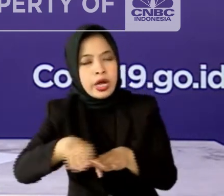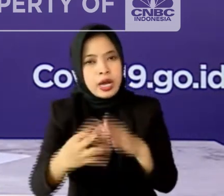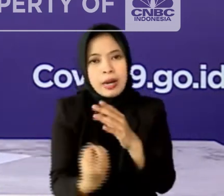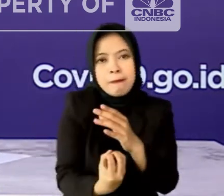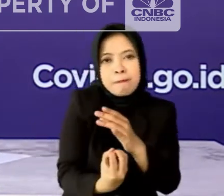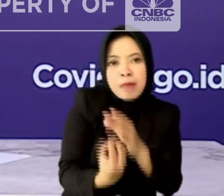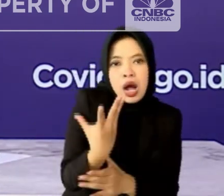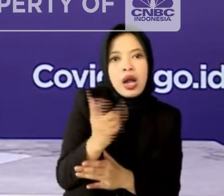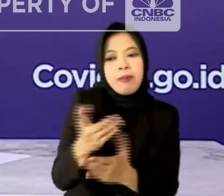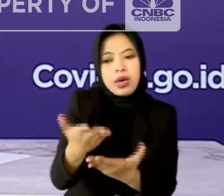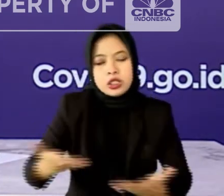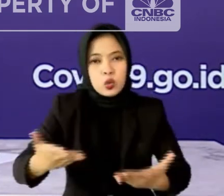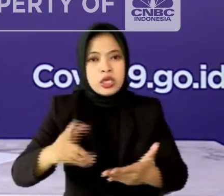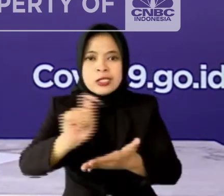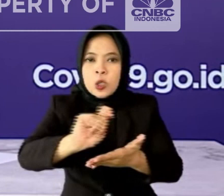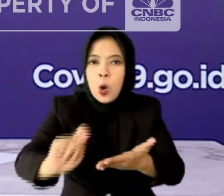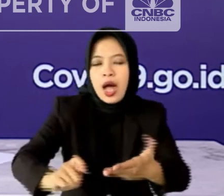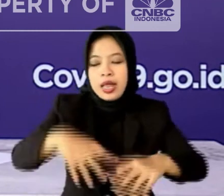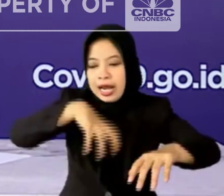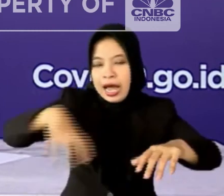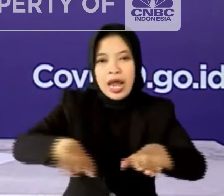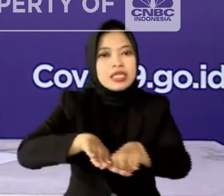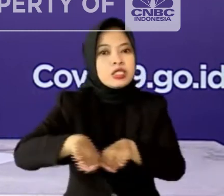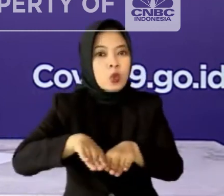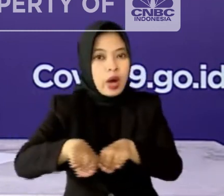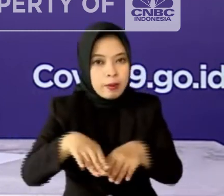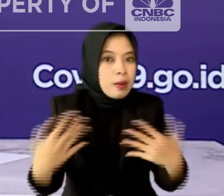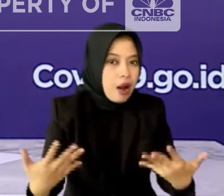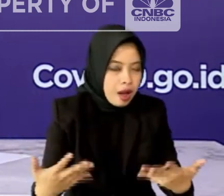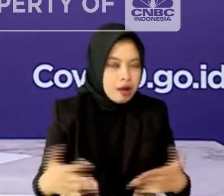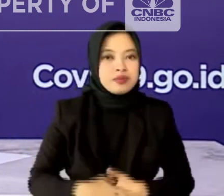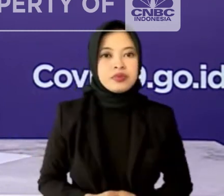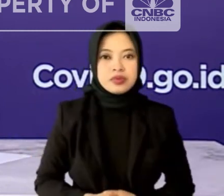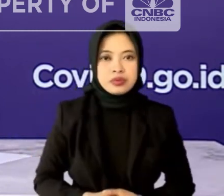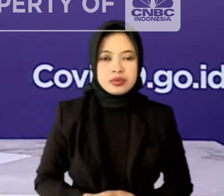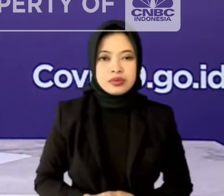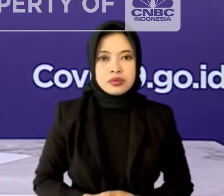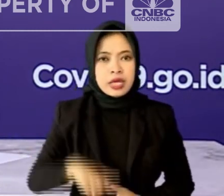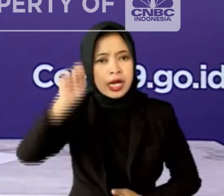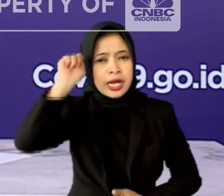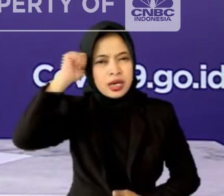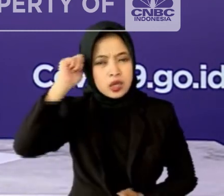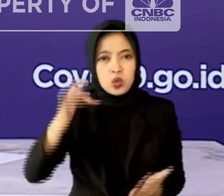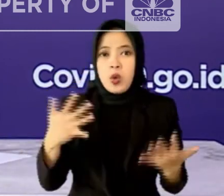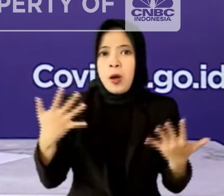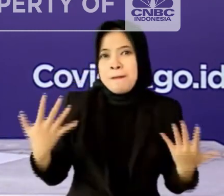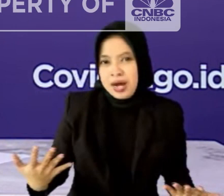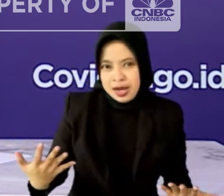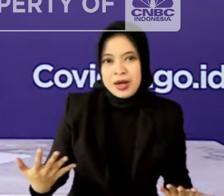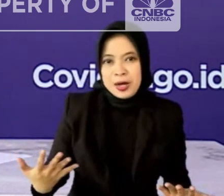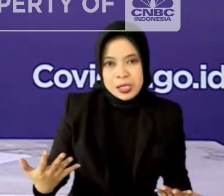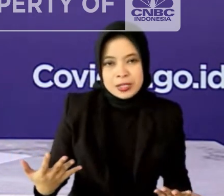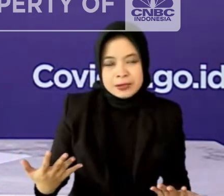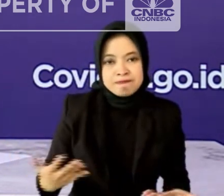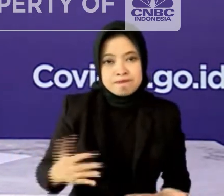dikembangkan berdasarkan kondisi sekolah pada daerah masing-masing dan perlu diingat bahwa seluruh